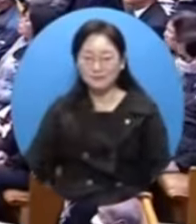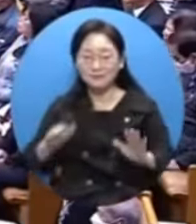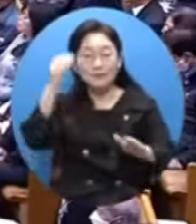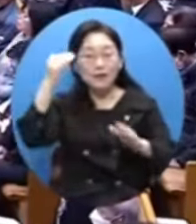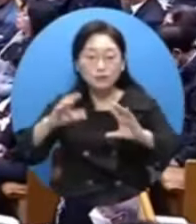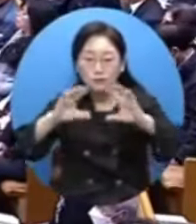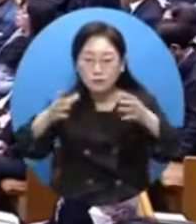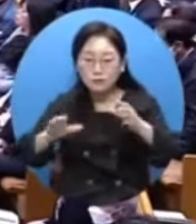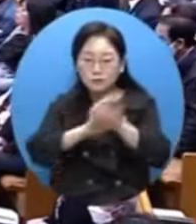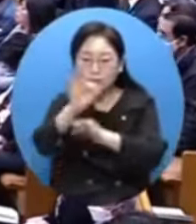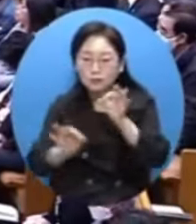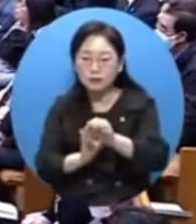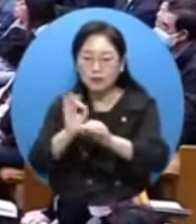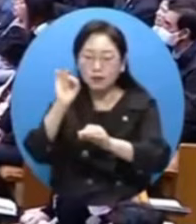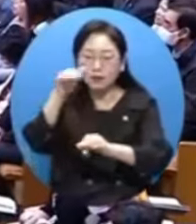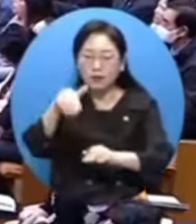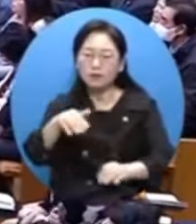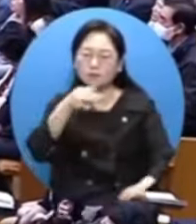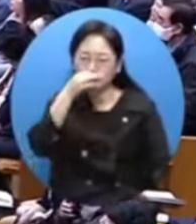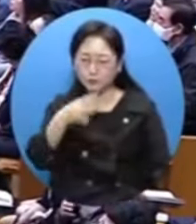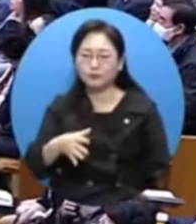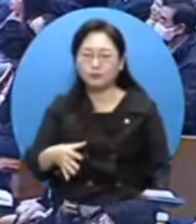경제가 참 힘들고 어렵습니다.